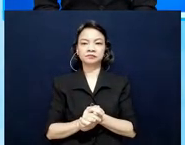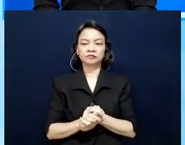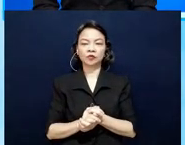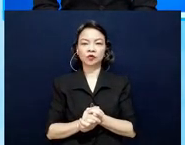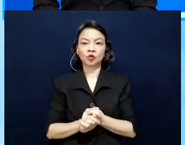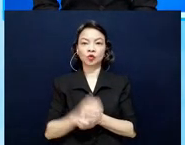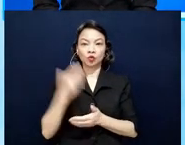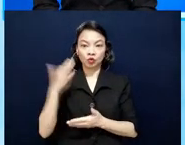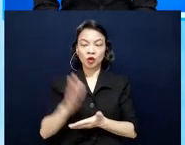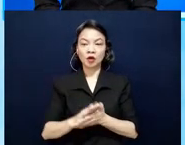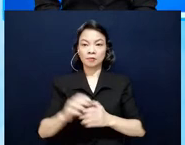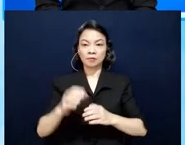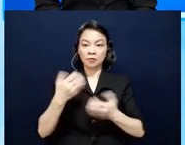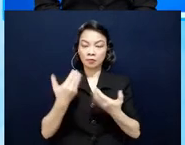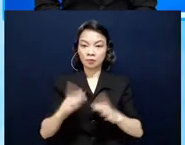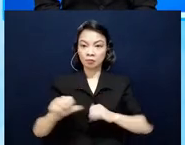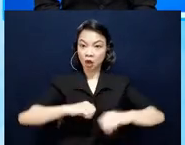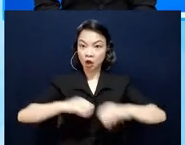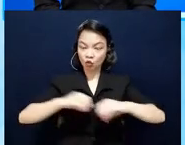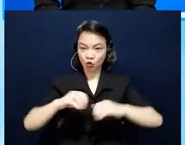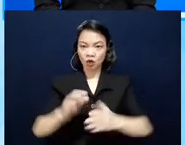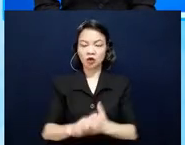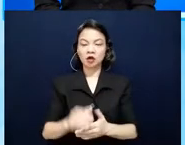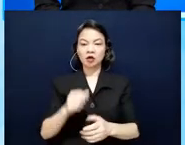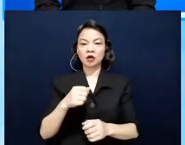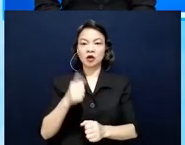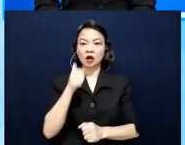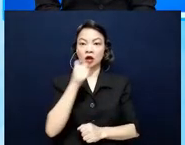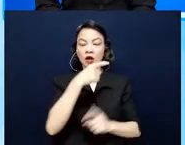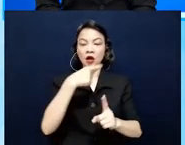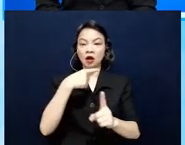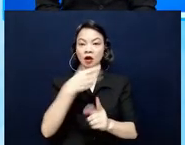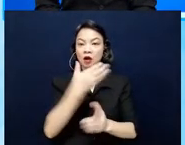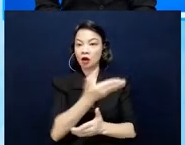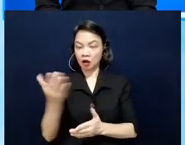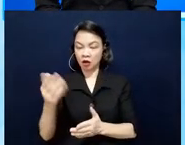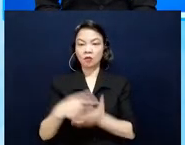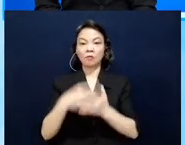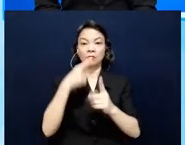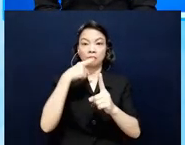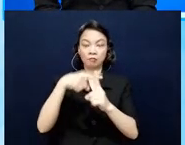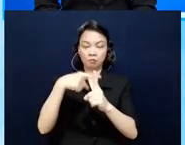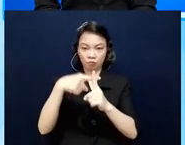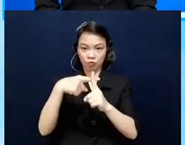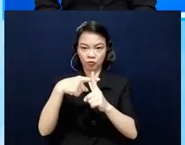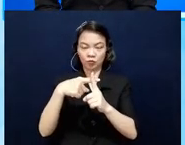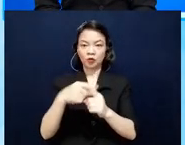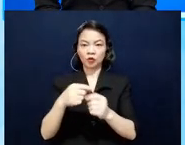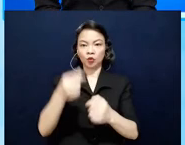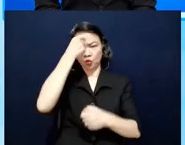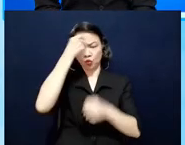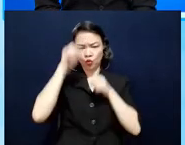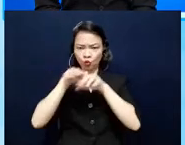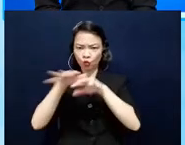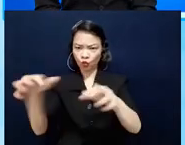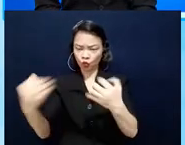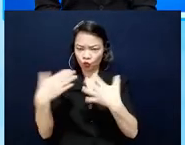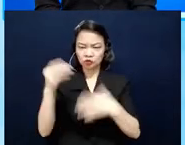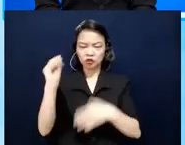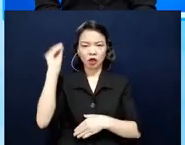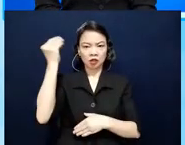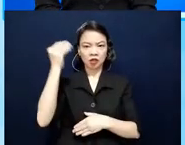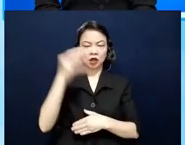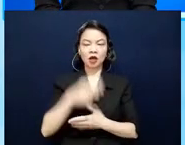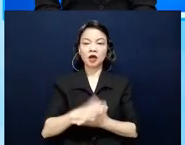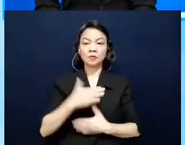perubahan perilaku menjadi lebih positif, tentunya angka-angka penyakit tidak menular di DKI Jakarta bisa kita kurangi.